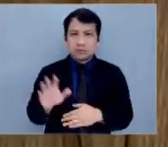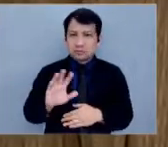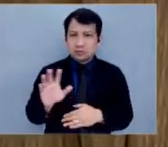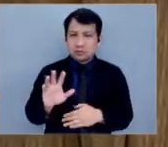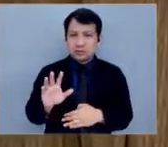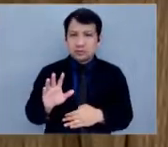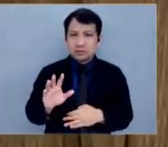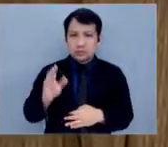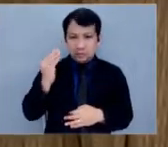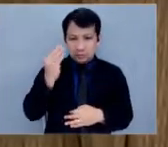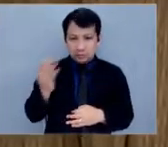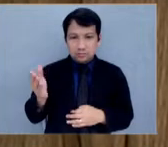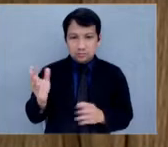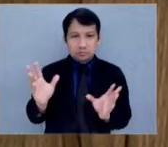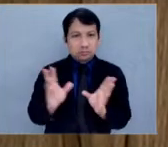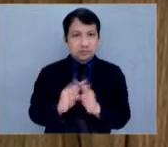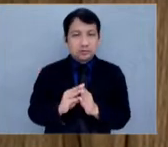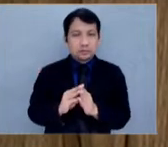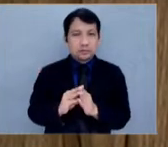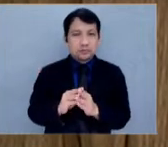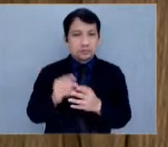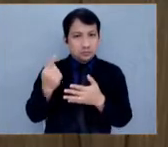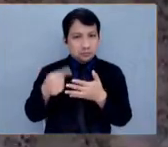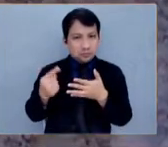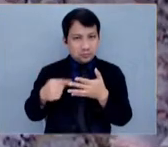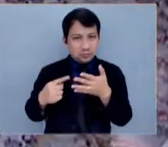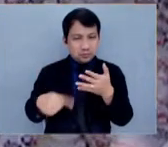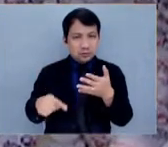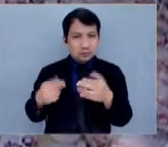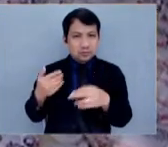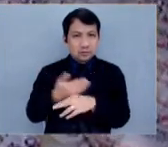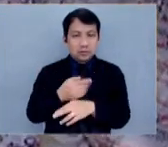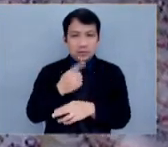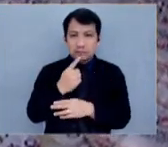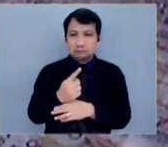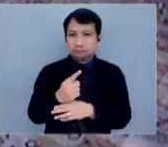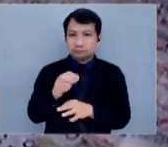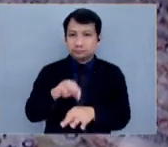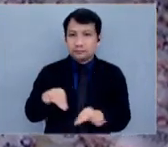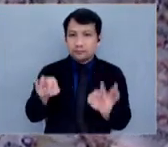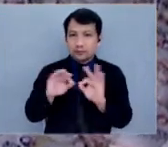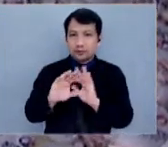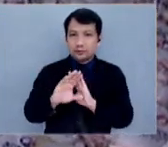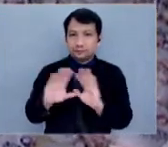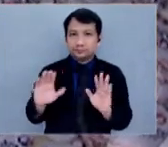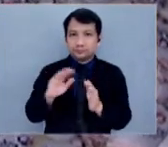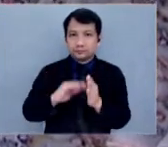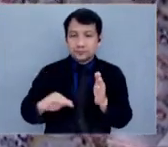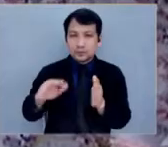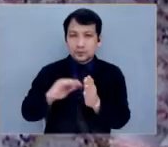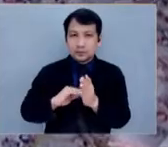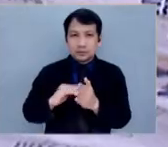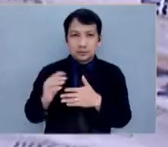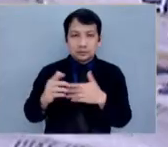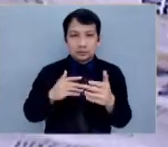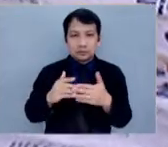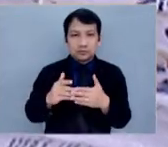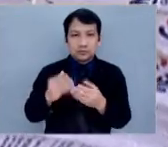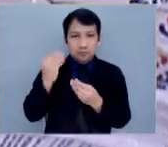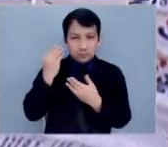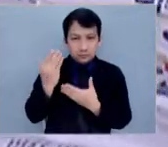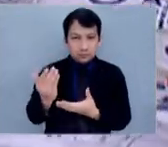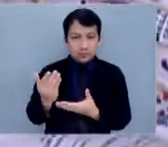deteriorating. Ini-inspect yan on a regular basis. Para hindi na maulit ang ganitong anomalya, naglabas sila ng